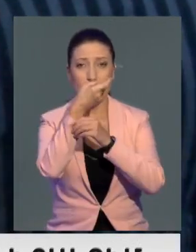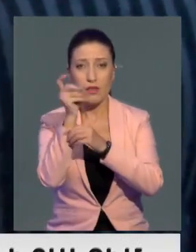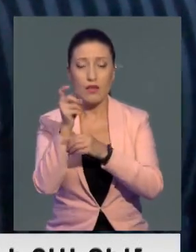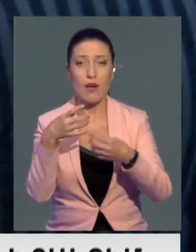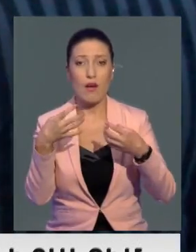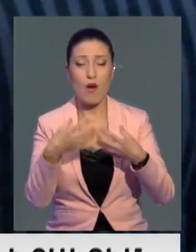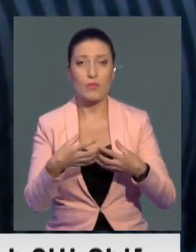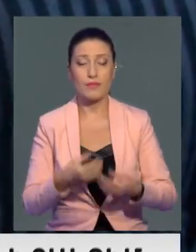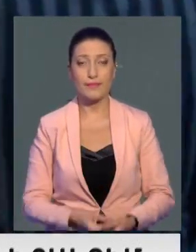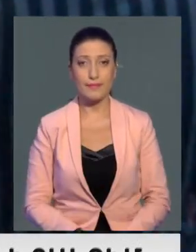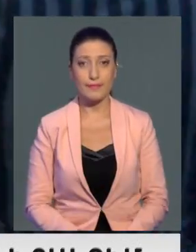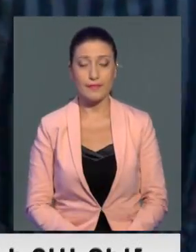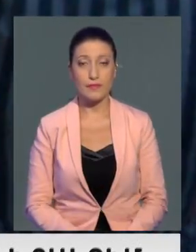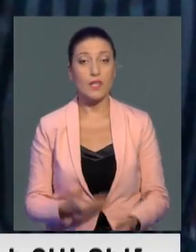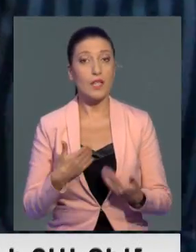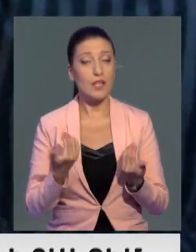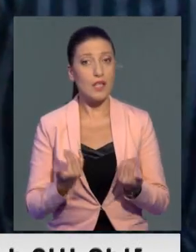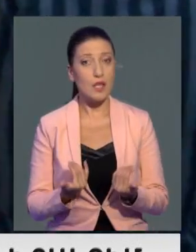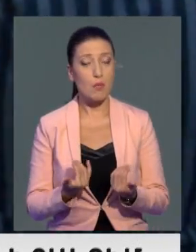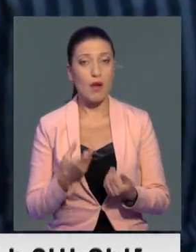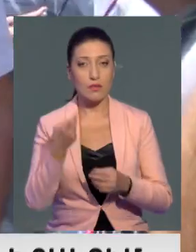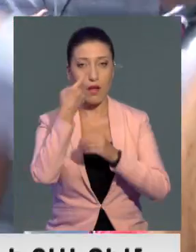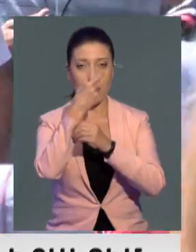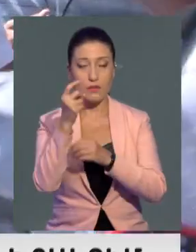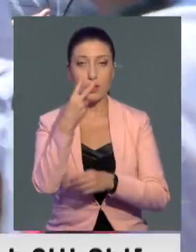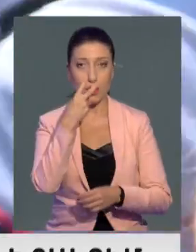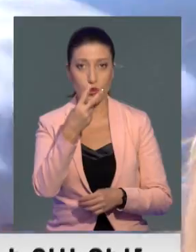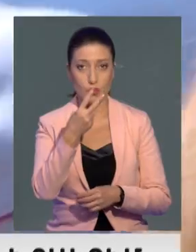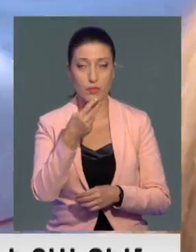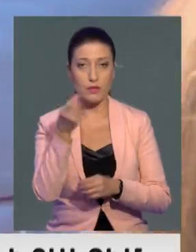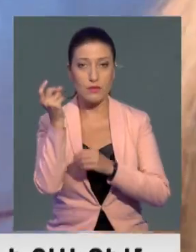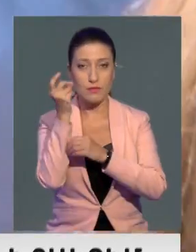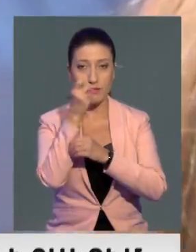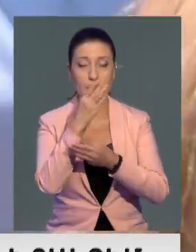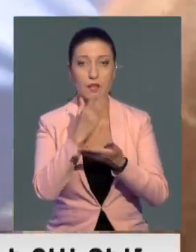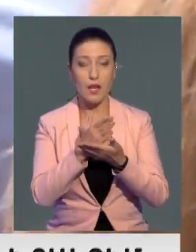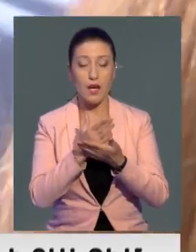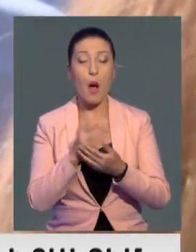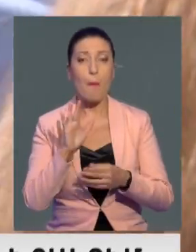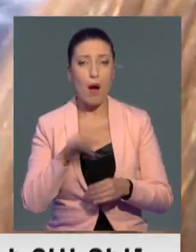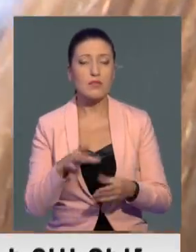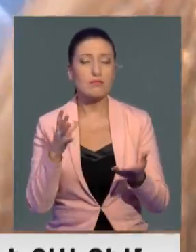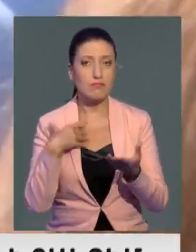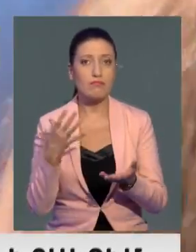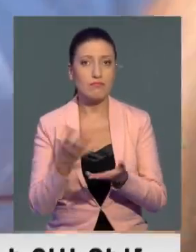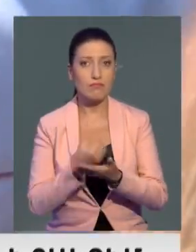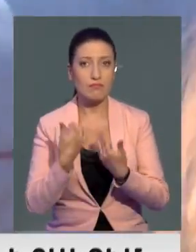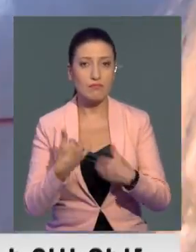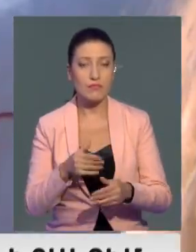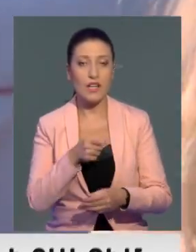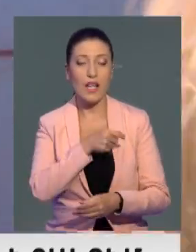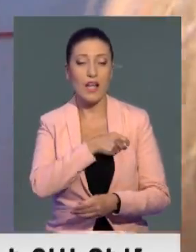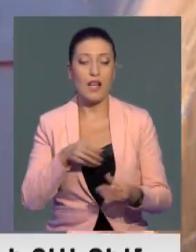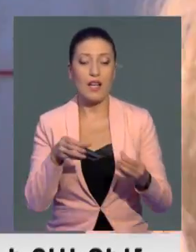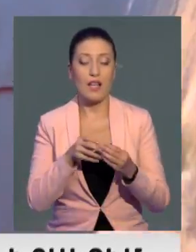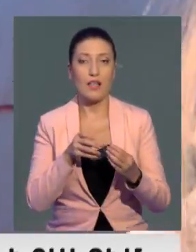գույքը։ Այս պահին երևի ձեր էկրաններին տեսնում եք այդ կադրերը, բայց այնուամենայնիվ մեզ հաջողվեց նրանցից ոմանց հետ